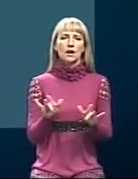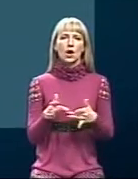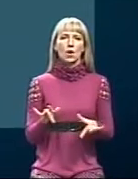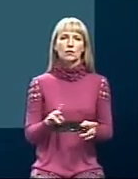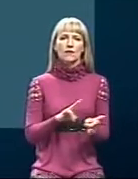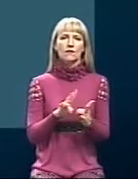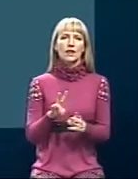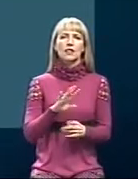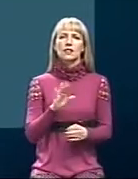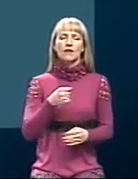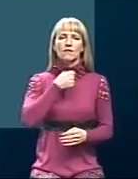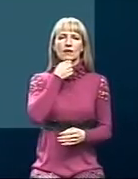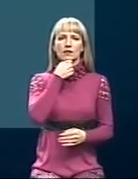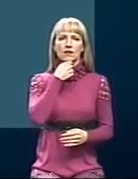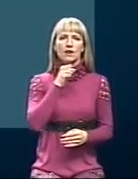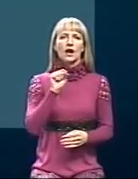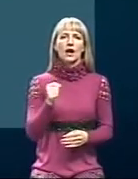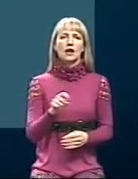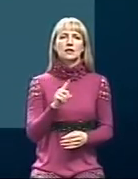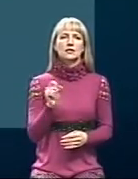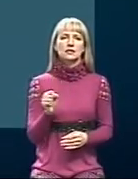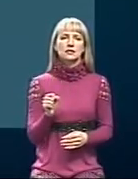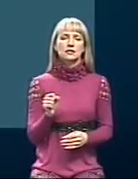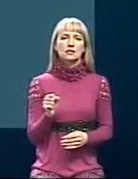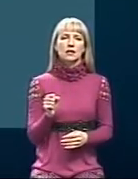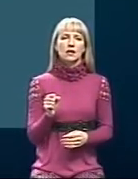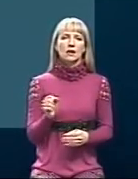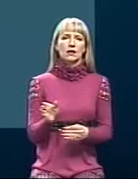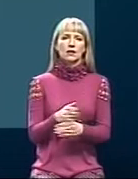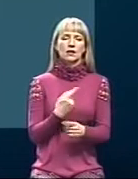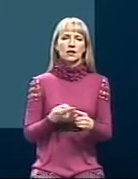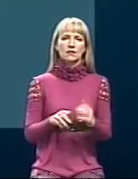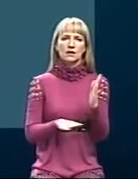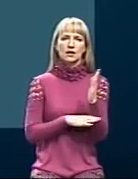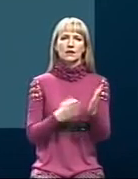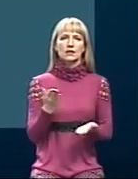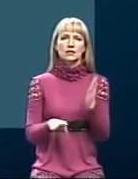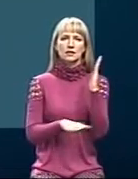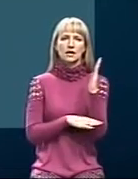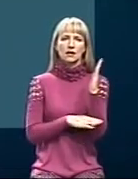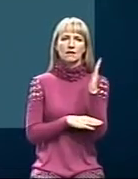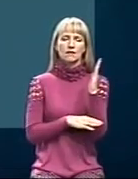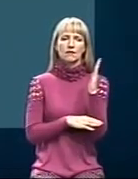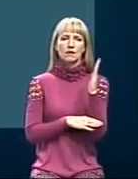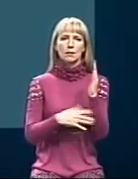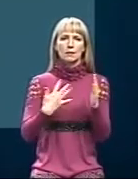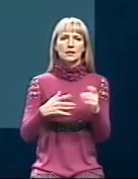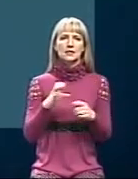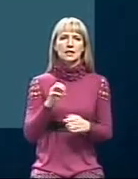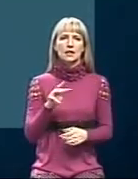за віковим признаком, а за діаметром знесеного дерева. Тобто якщо дерево 50 см,